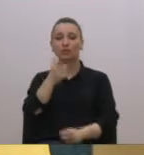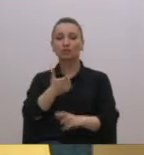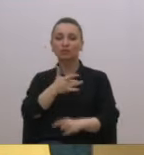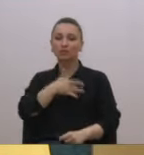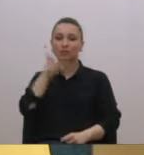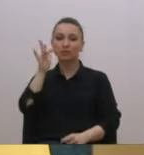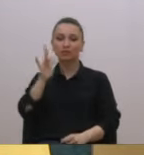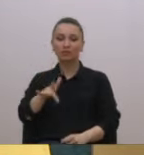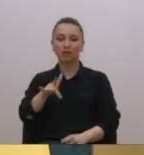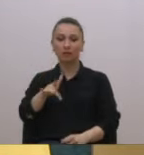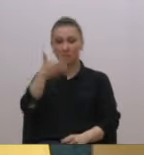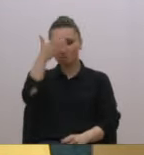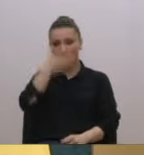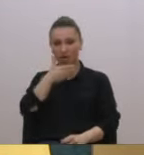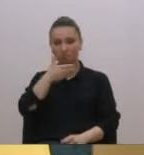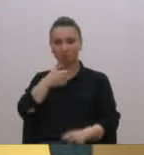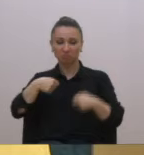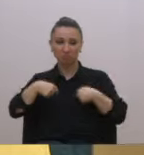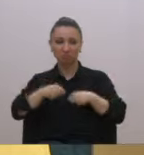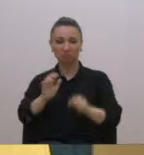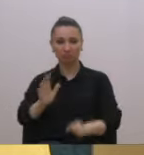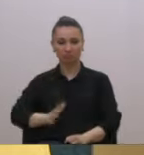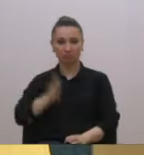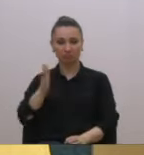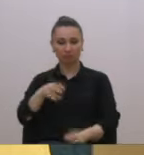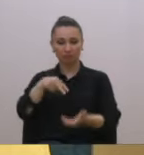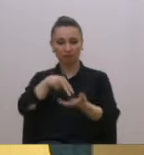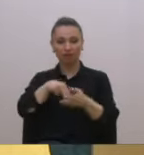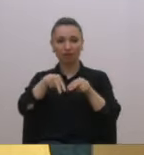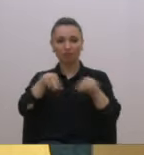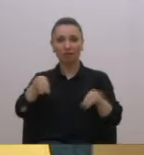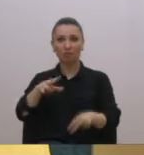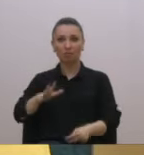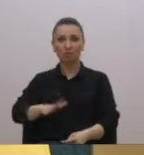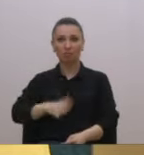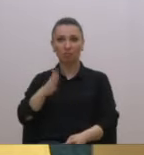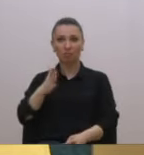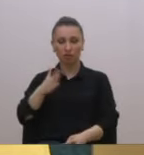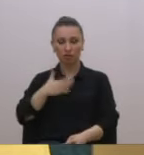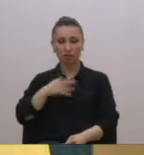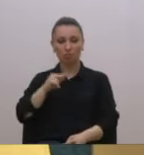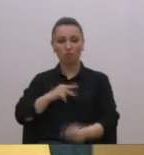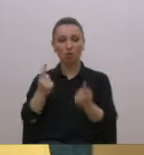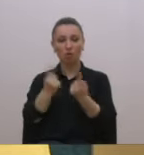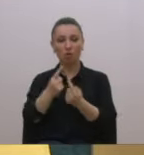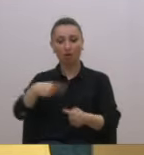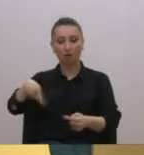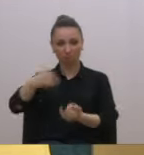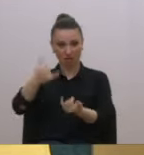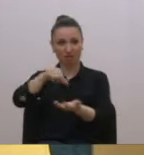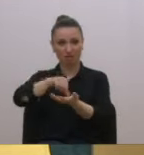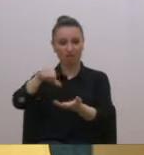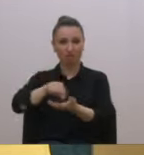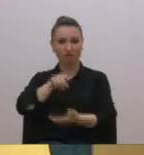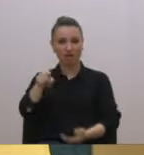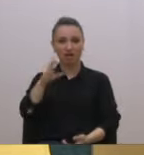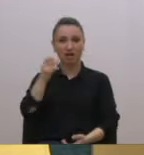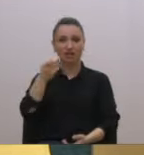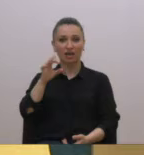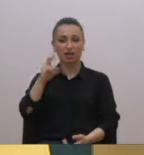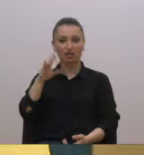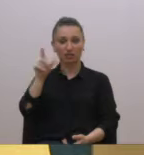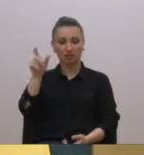სასტიგმას მეძრაზმა დაგვარბია და აქ იდგა ჩემი კოლეგები, რომლებიც ახლა აქ არიან, ირაკლი